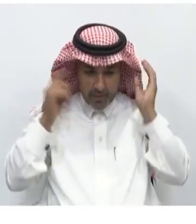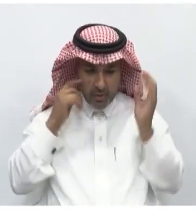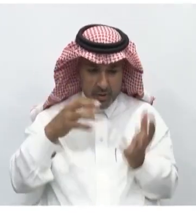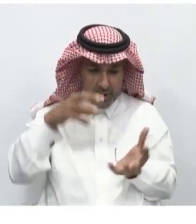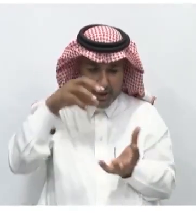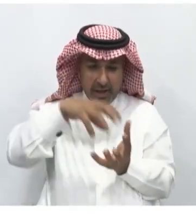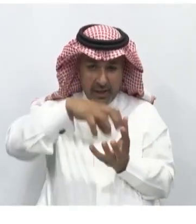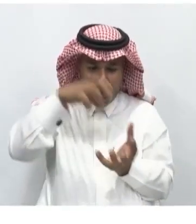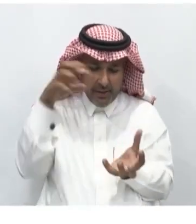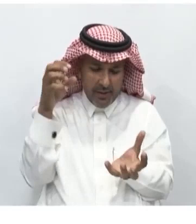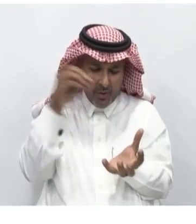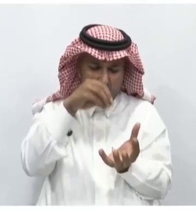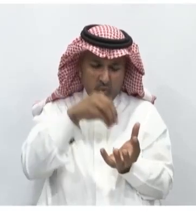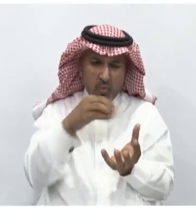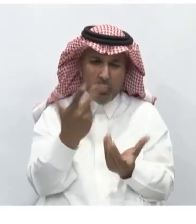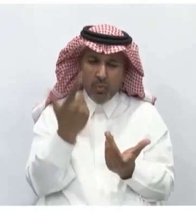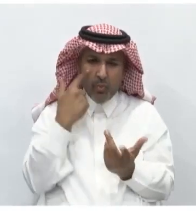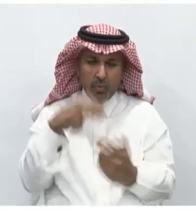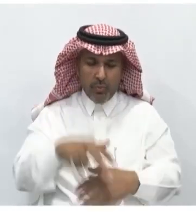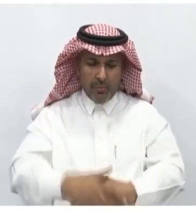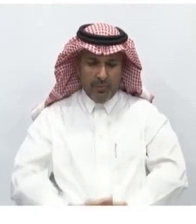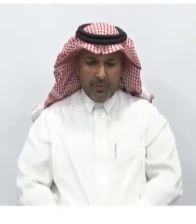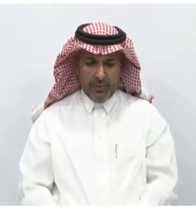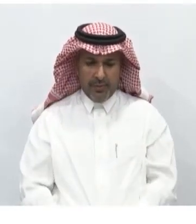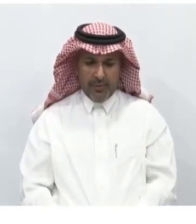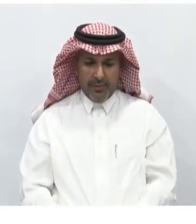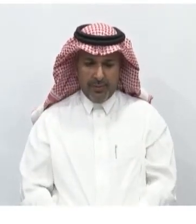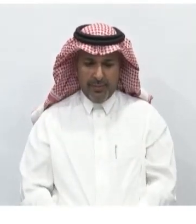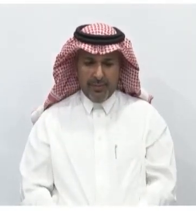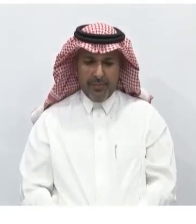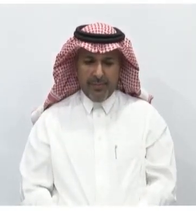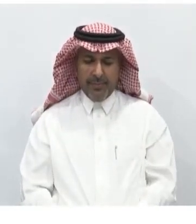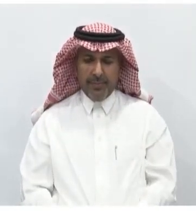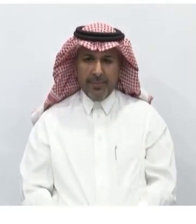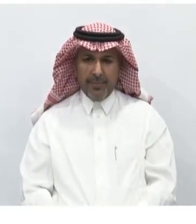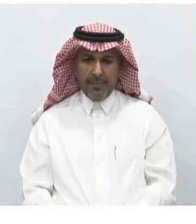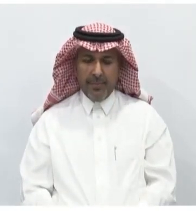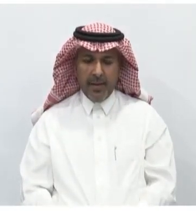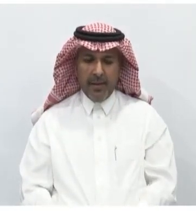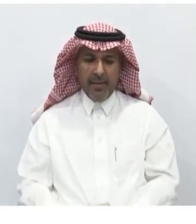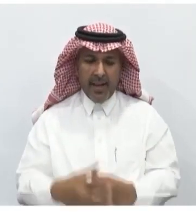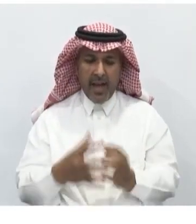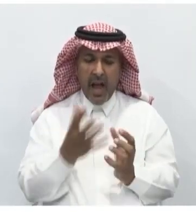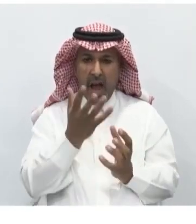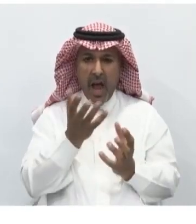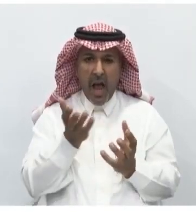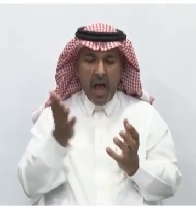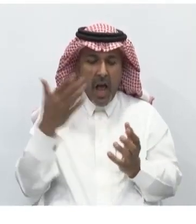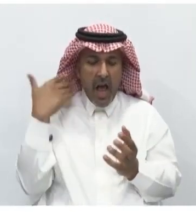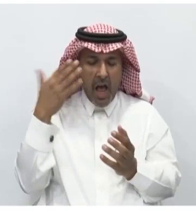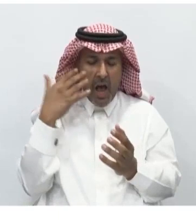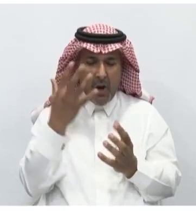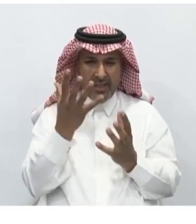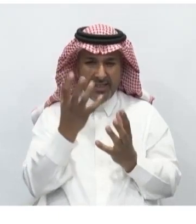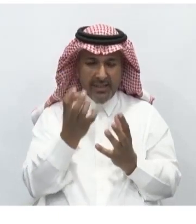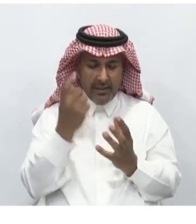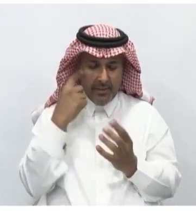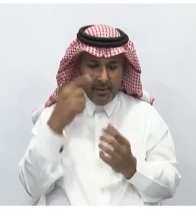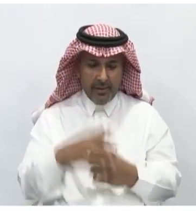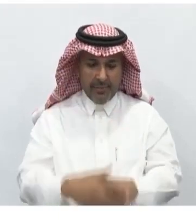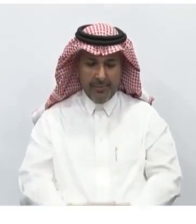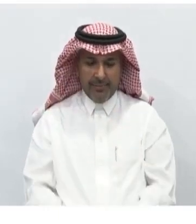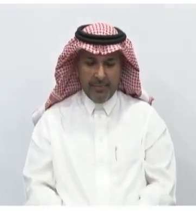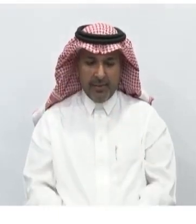هذه الزجاجة إذاً يجفف يجفف كلوريد الكالسيوم الهواء يجفف يجفف كلوريد الكالسيوم